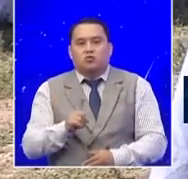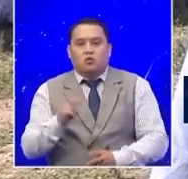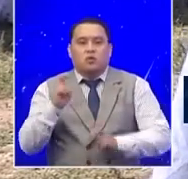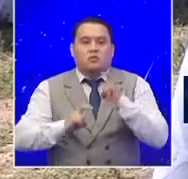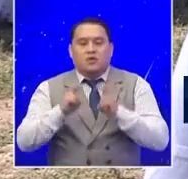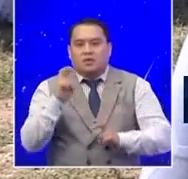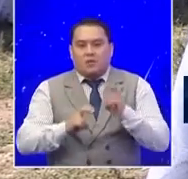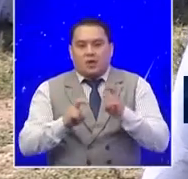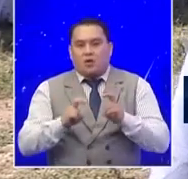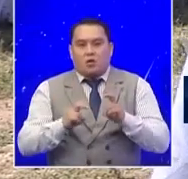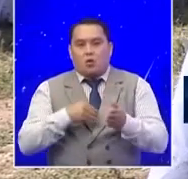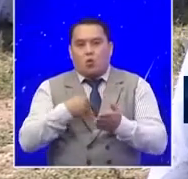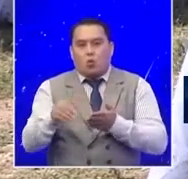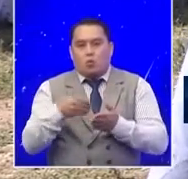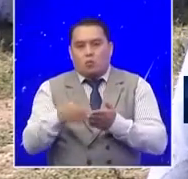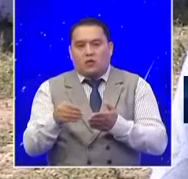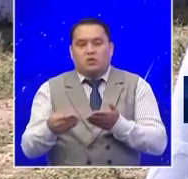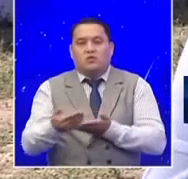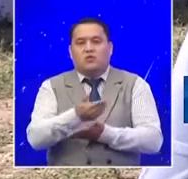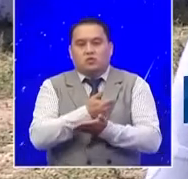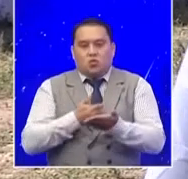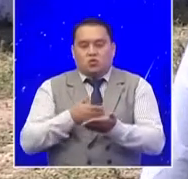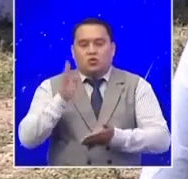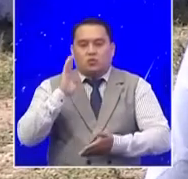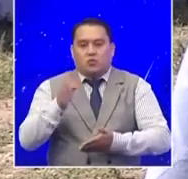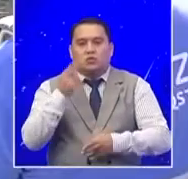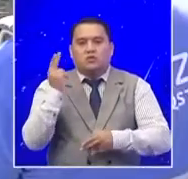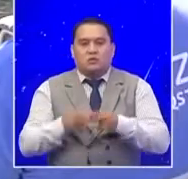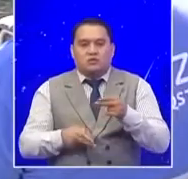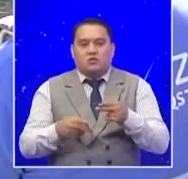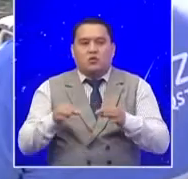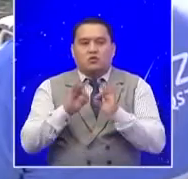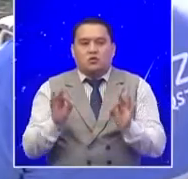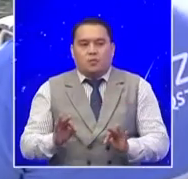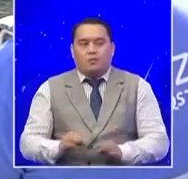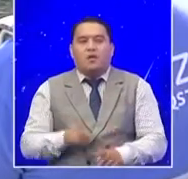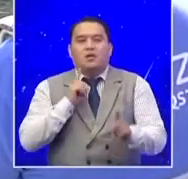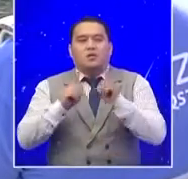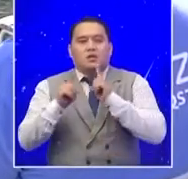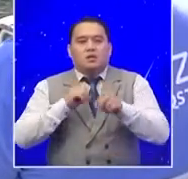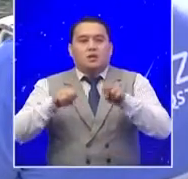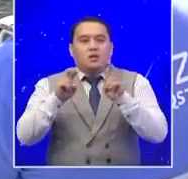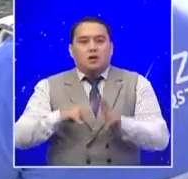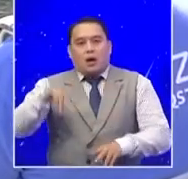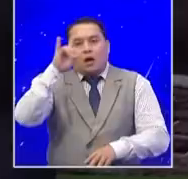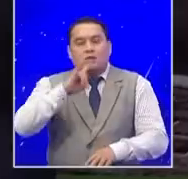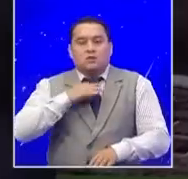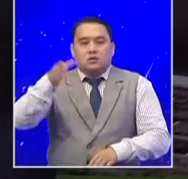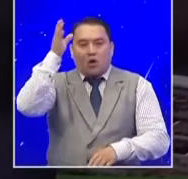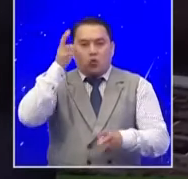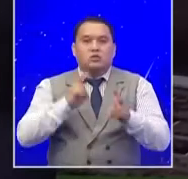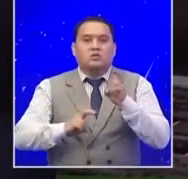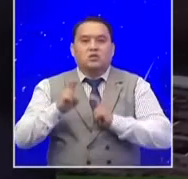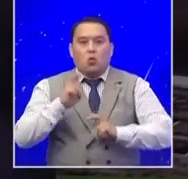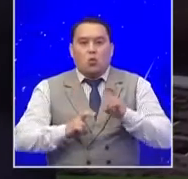предприятие выкупит данную продукцию в тот момент, когда они ее будут убирать. В ходе семинар-совещания специалисты Казахского